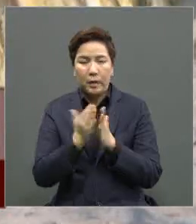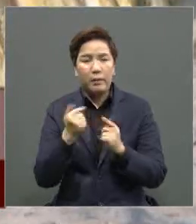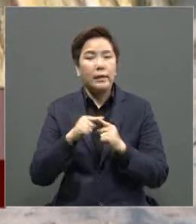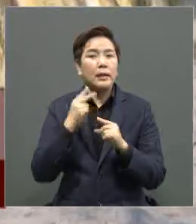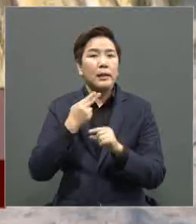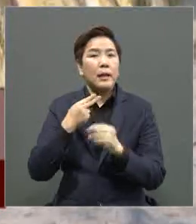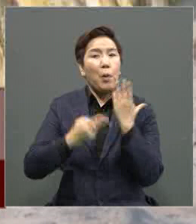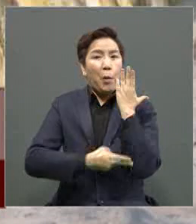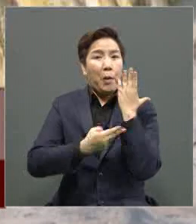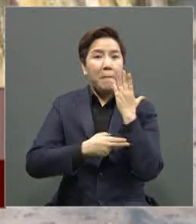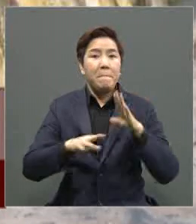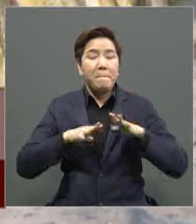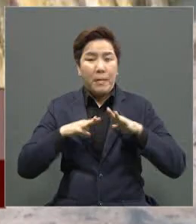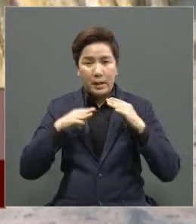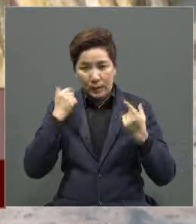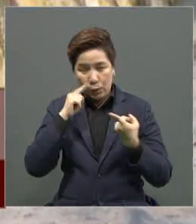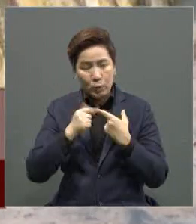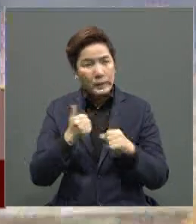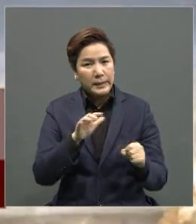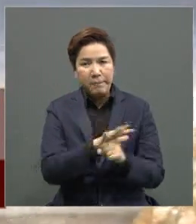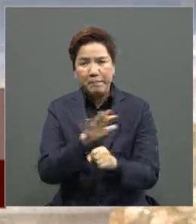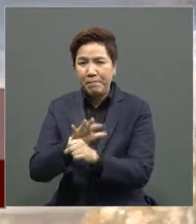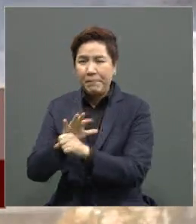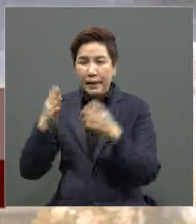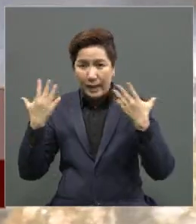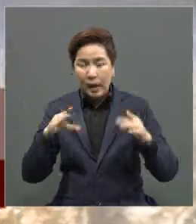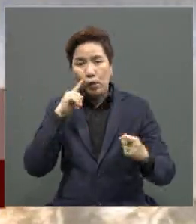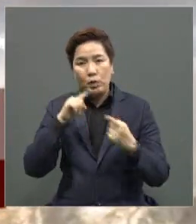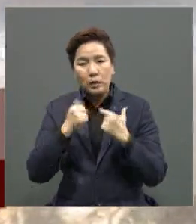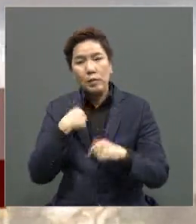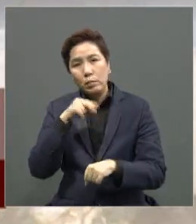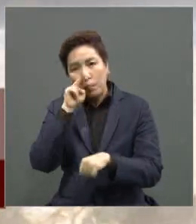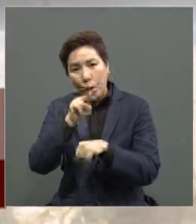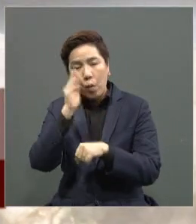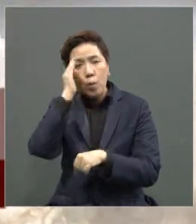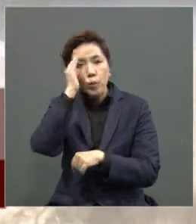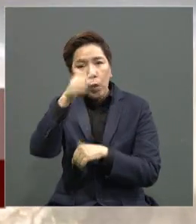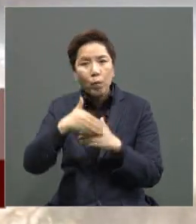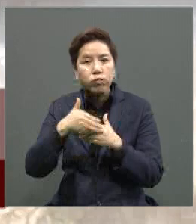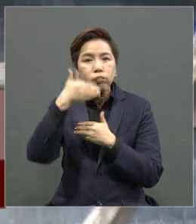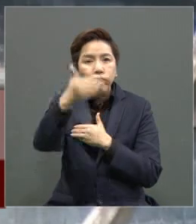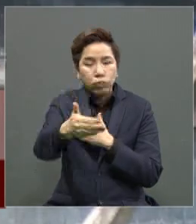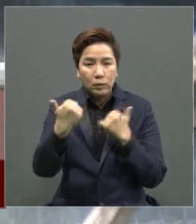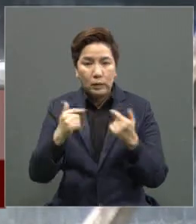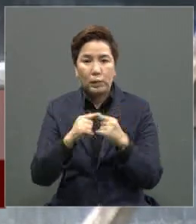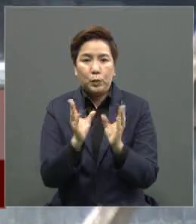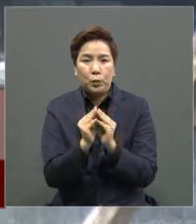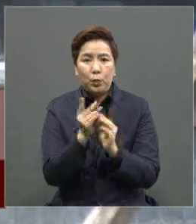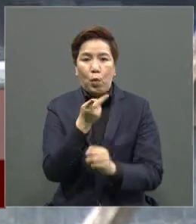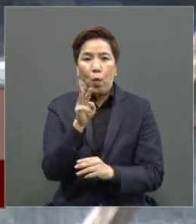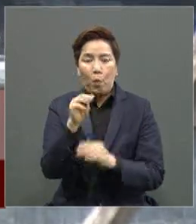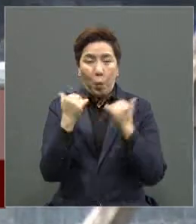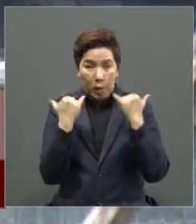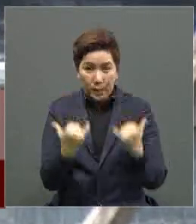งแรมที่พักทุกวันนี้รู้ไหมคะว่าเต็มเกือบหมดแล้วค่ะและส่วนใหญ่มองไปถึงอนาคตค่ะว่าอย่างน้อยการมาประชุมคณะรัฐม